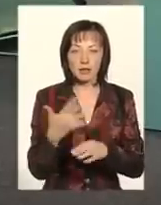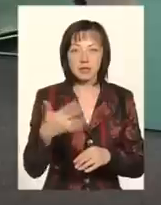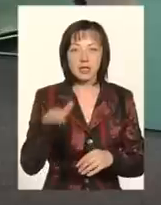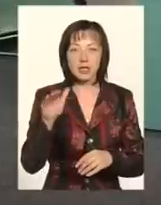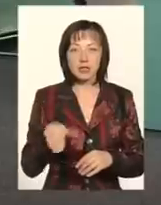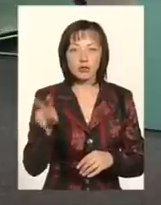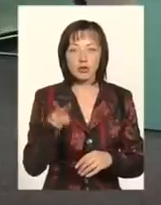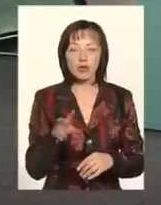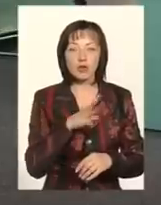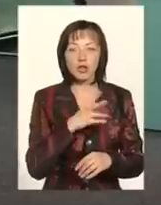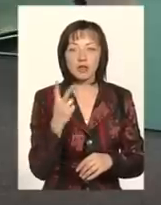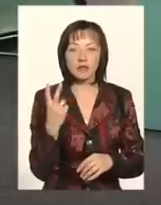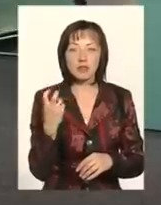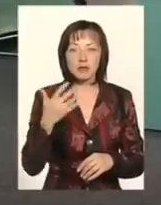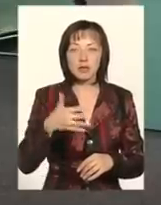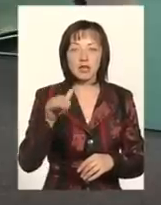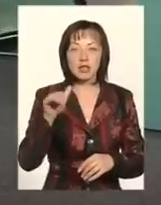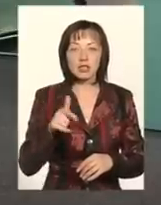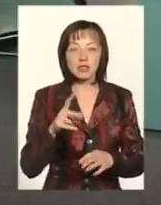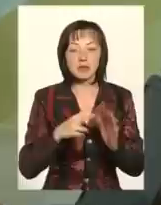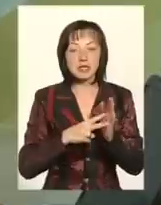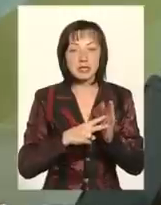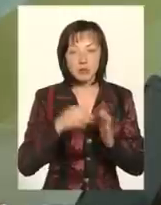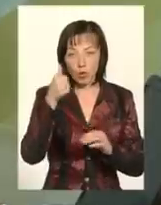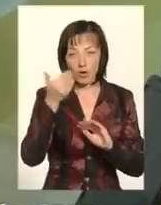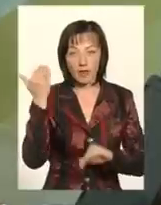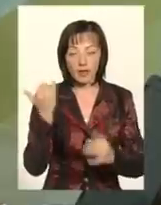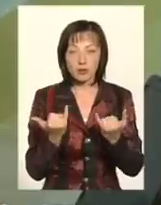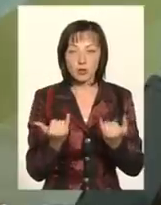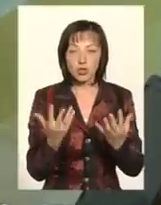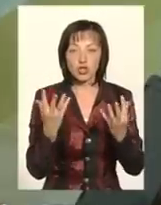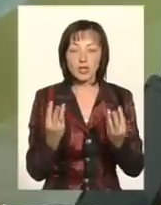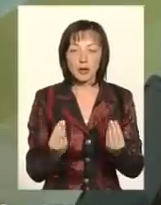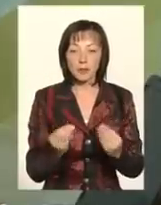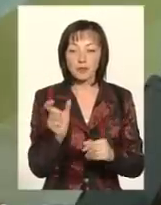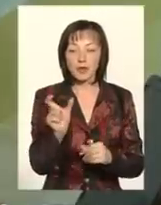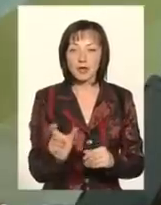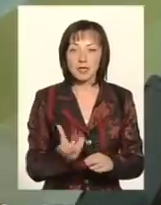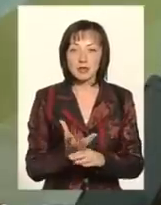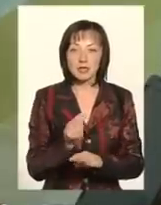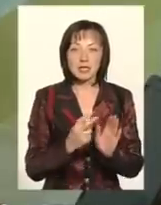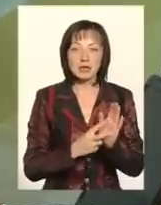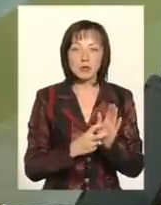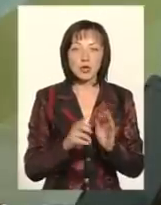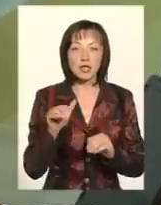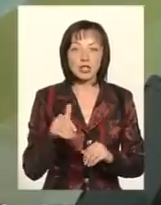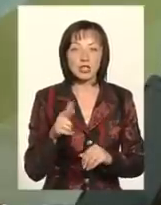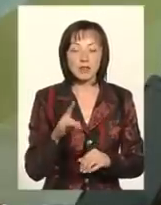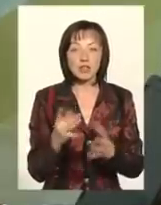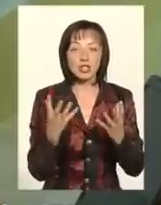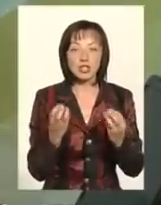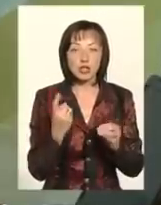доларів США це було 250 000 грн наприклад 7 років тому назад на сьогоднішній день особа сплатила 700 000 грн і ще